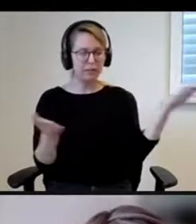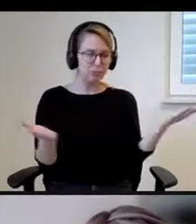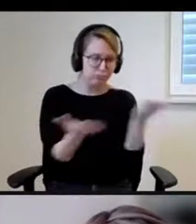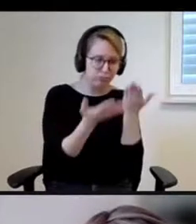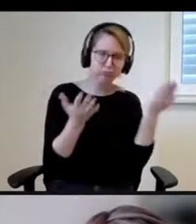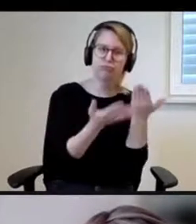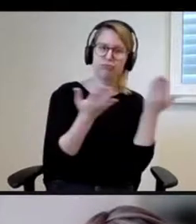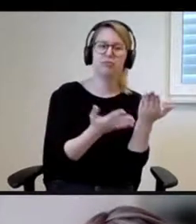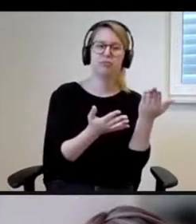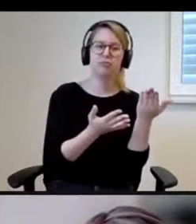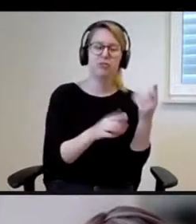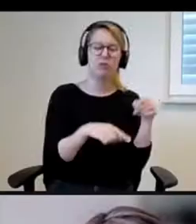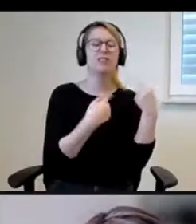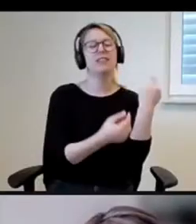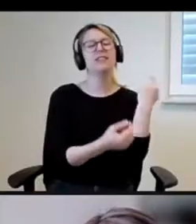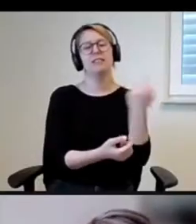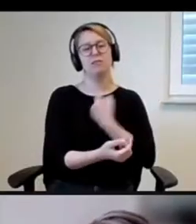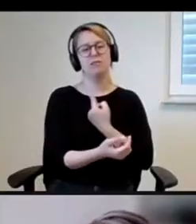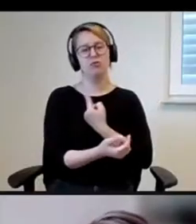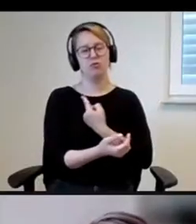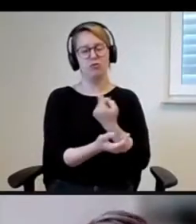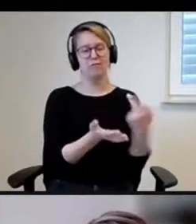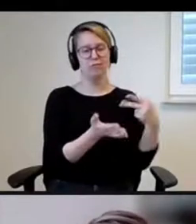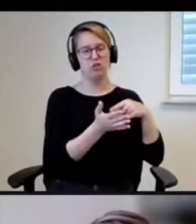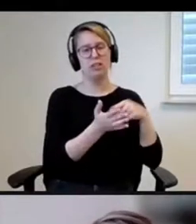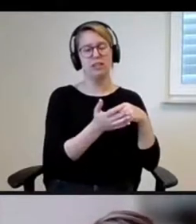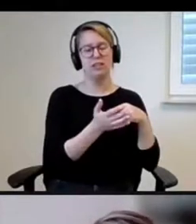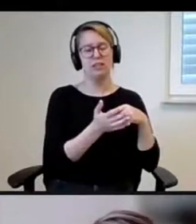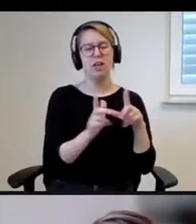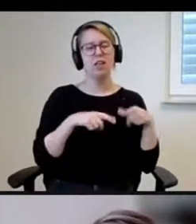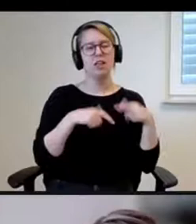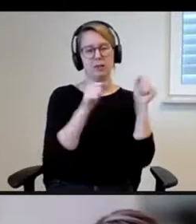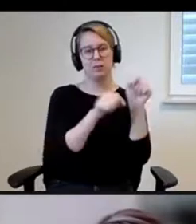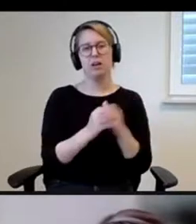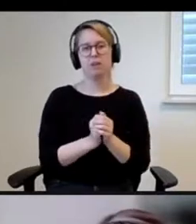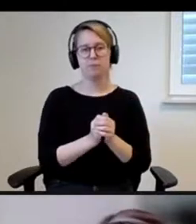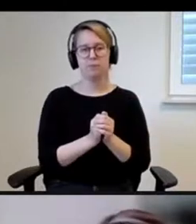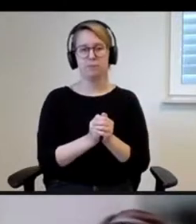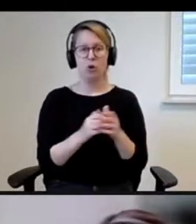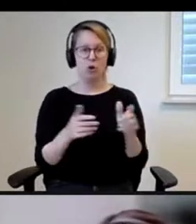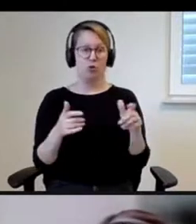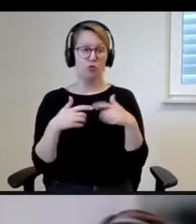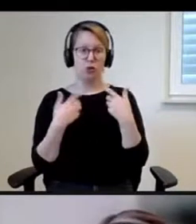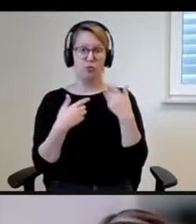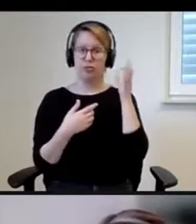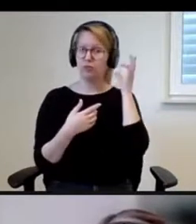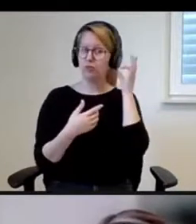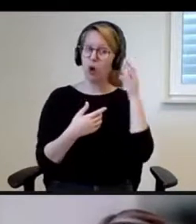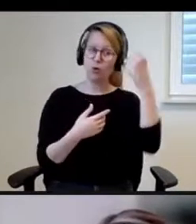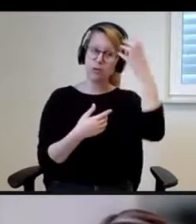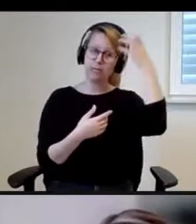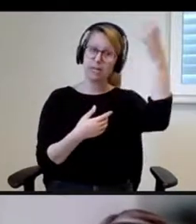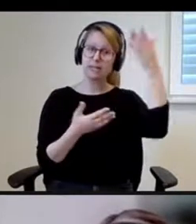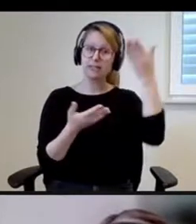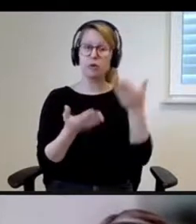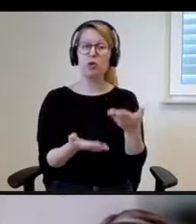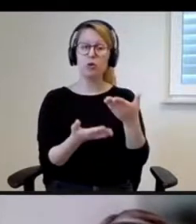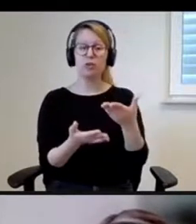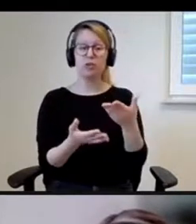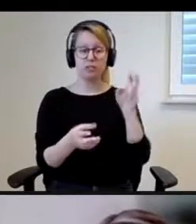Und ich bin auch froh, dass Madeleine Kaiser mit dem Panel